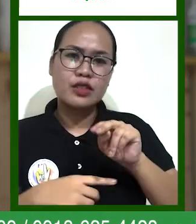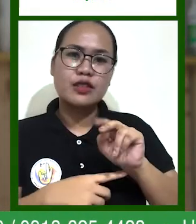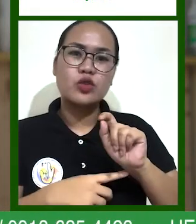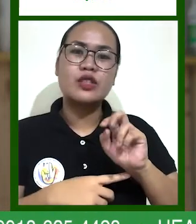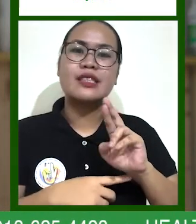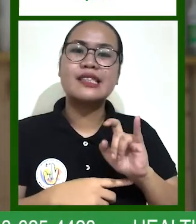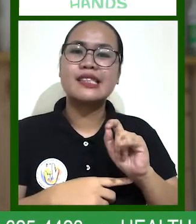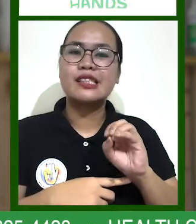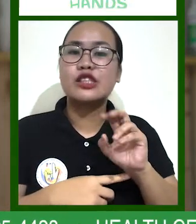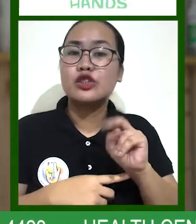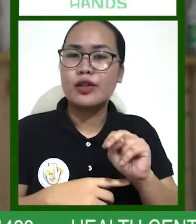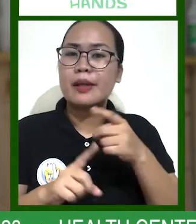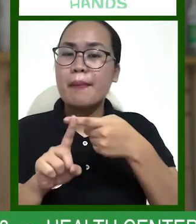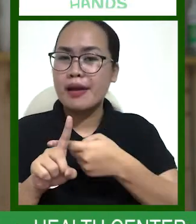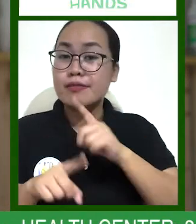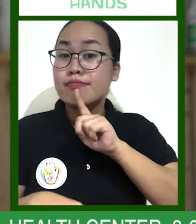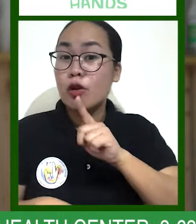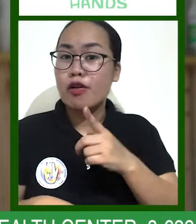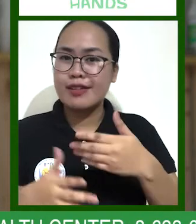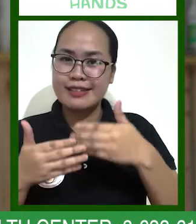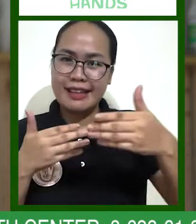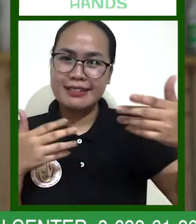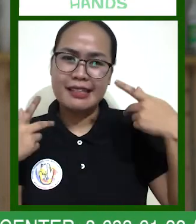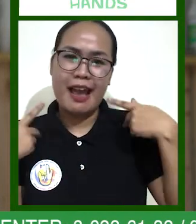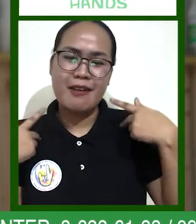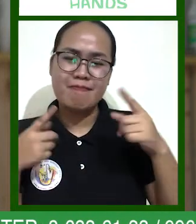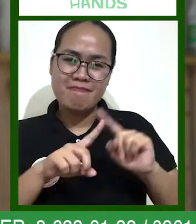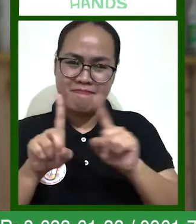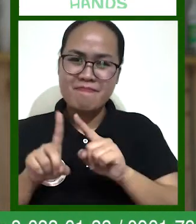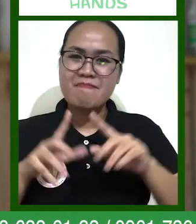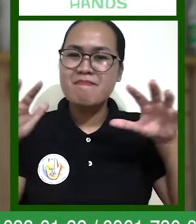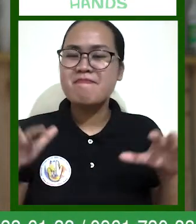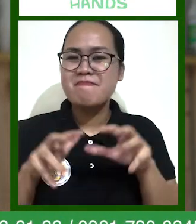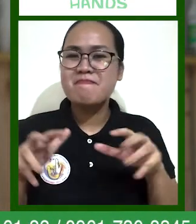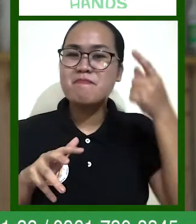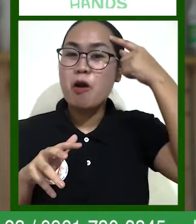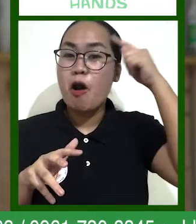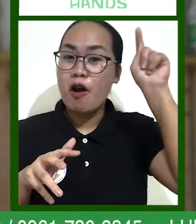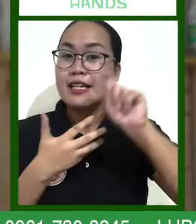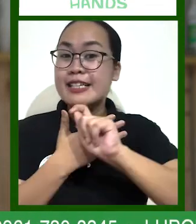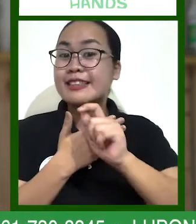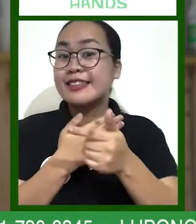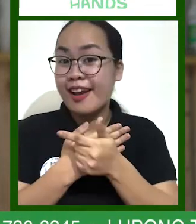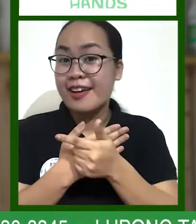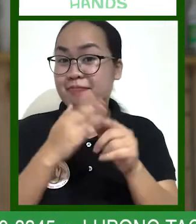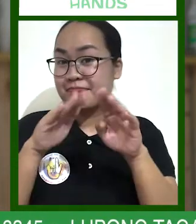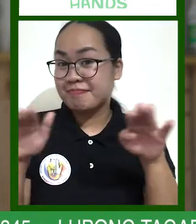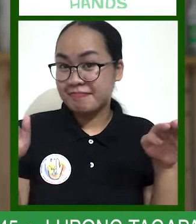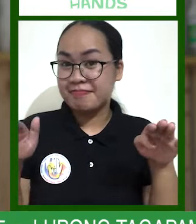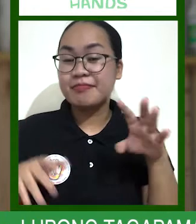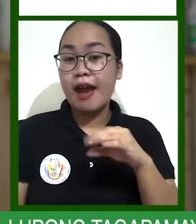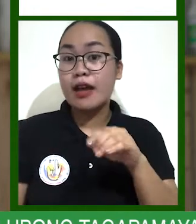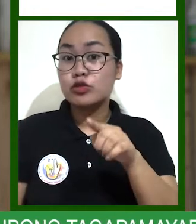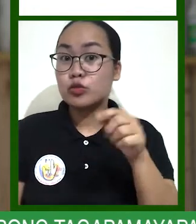na rin po, no, isusunod na rin po natin ang ating mga nutrition activities para po sa mga kabataan. At ganyan din, no, of course, alam